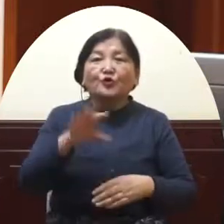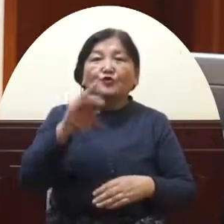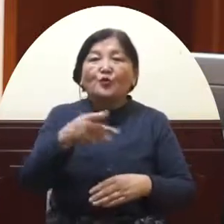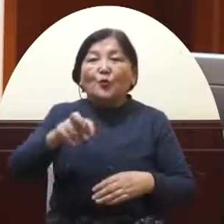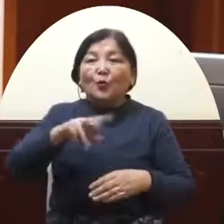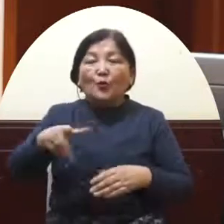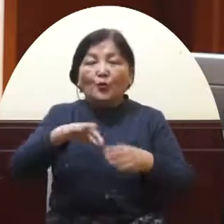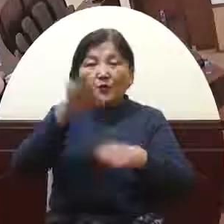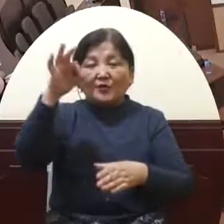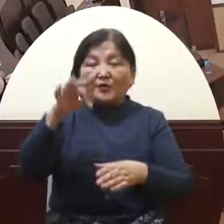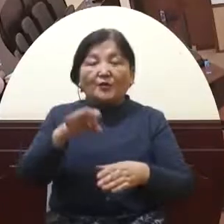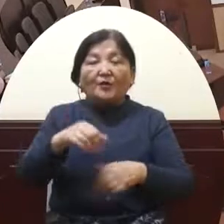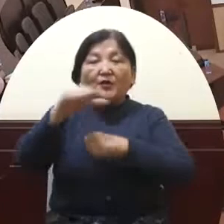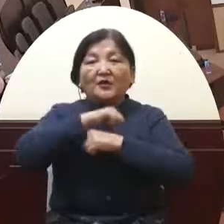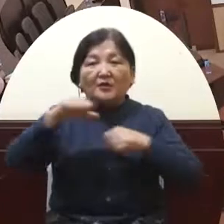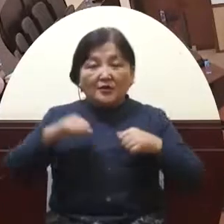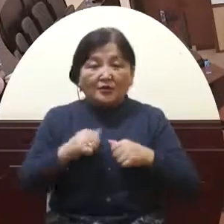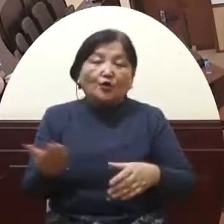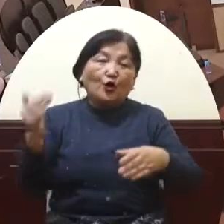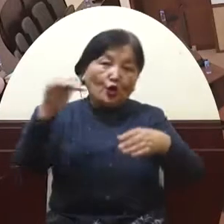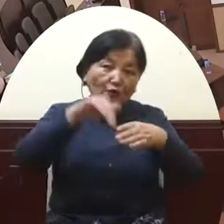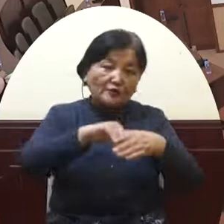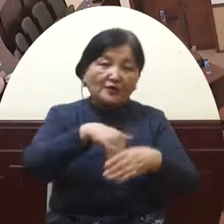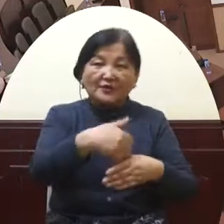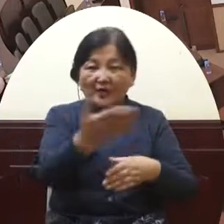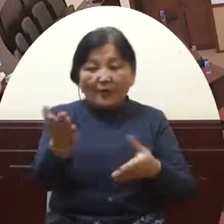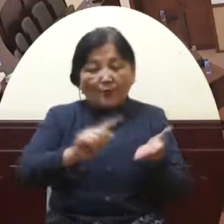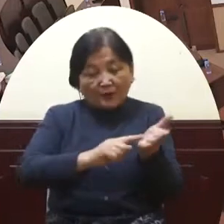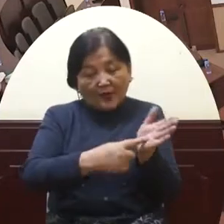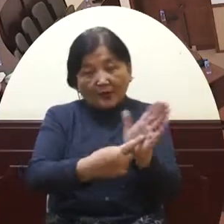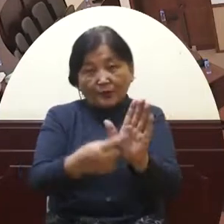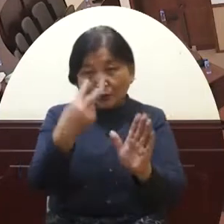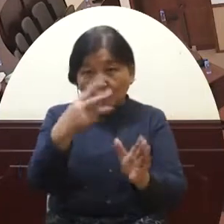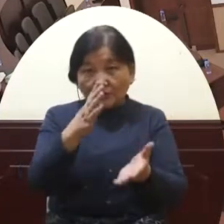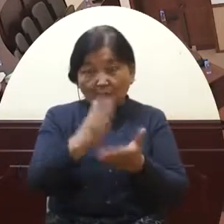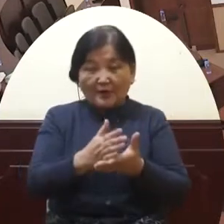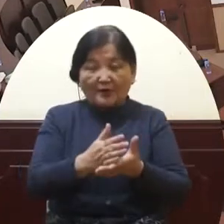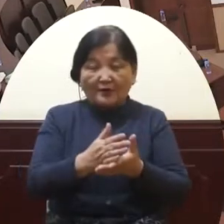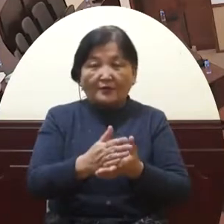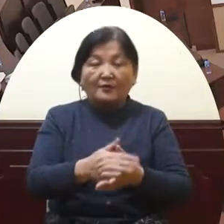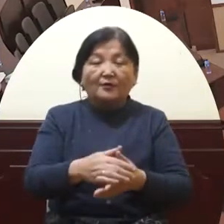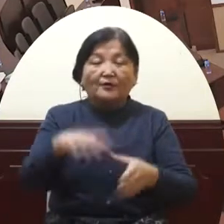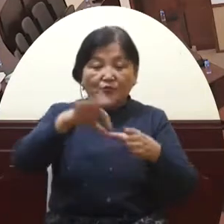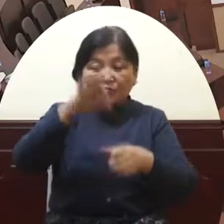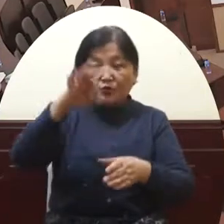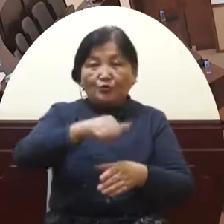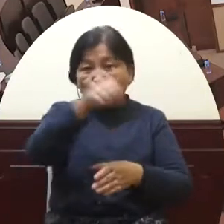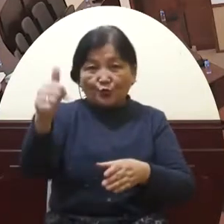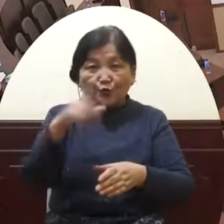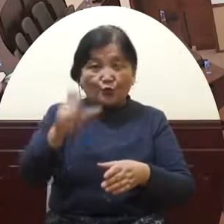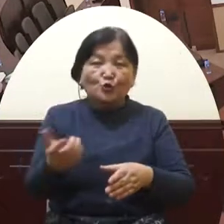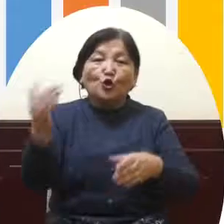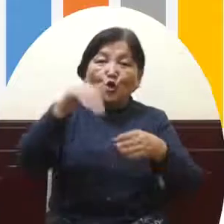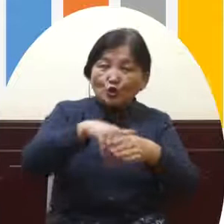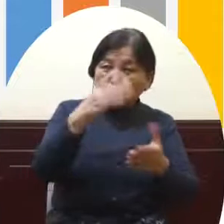оролцоог үзүүлсэн. За үндсэндээ бол эндээс би юу харуулах гэж байна гэхээр сонгогчид бүгд оролцож гэнэ үү? Сонгогчид хэр сонгох эрхээ эдэлж